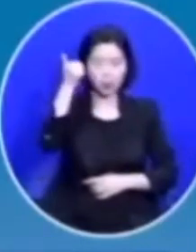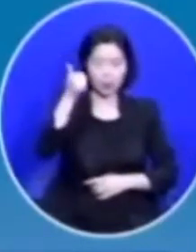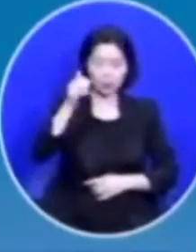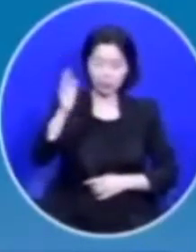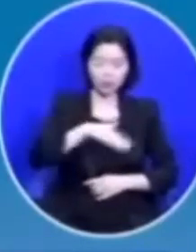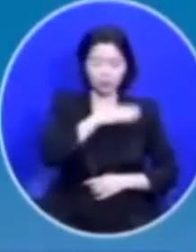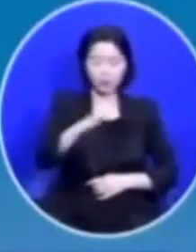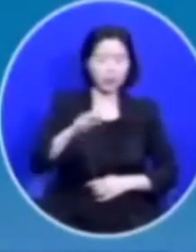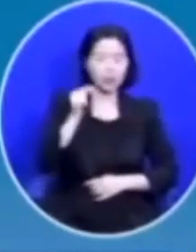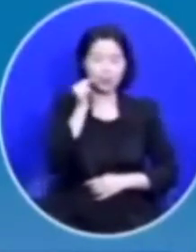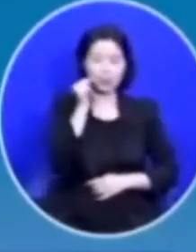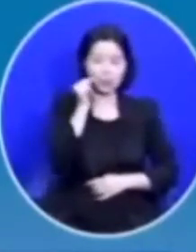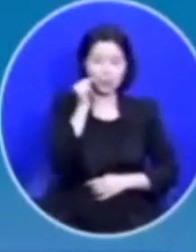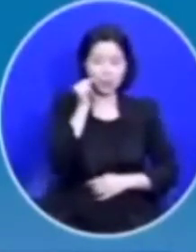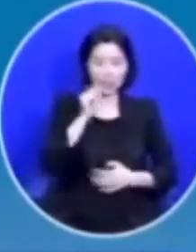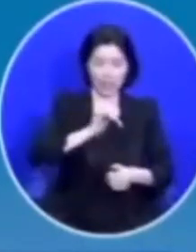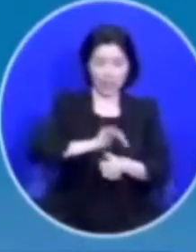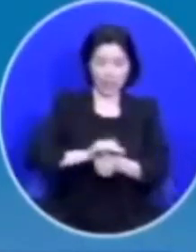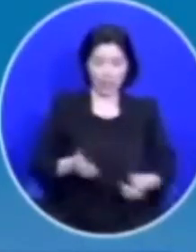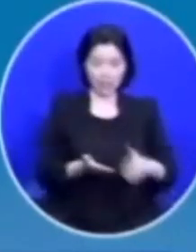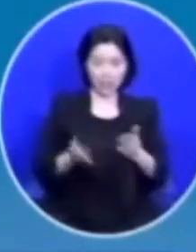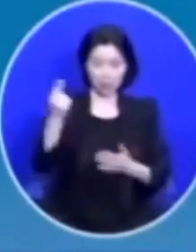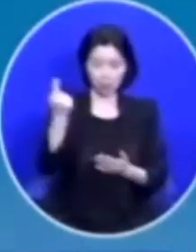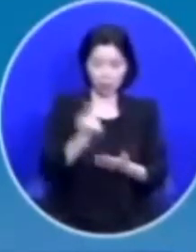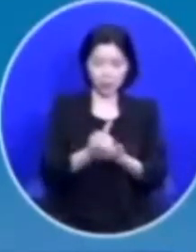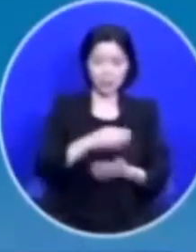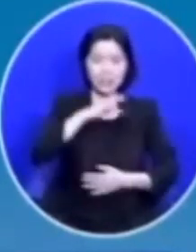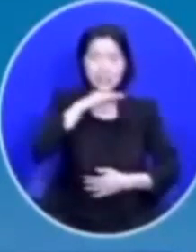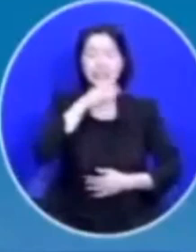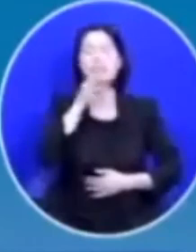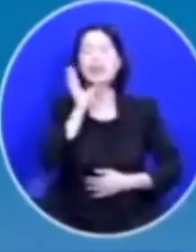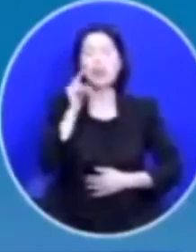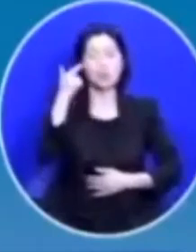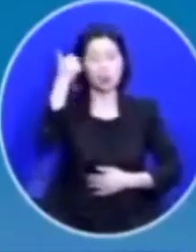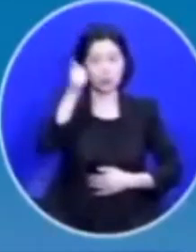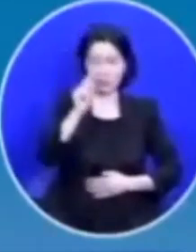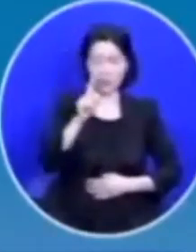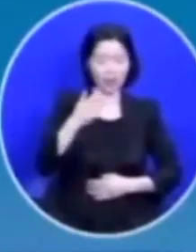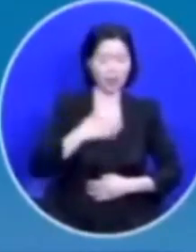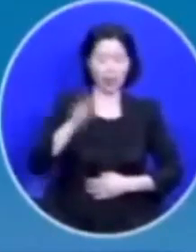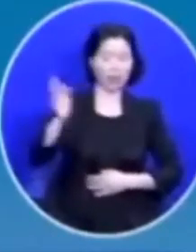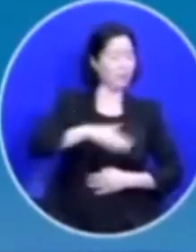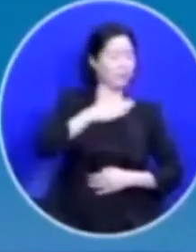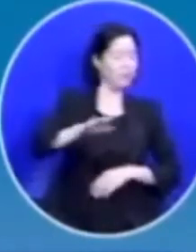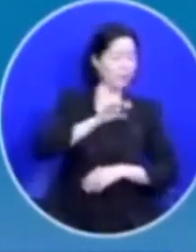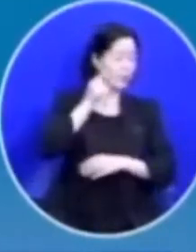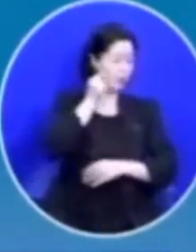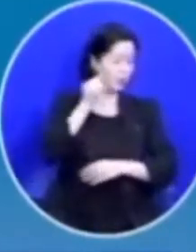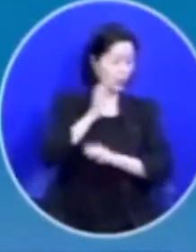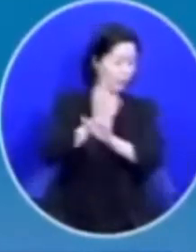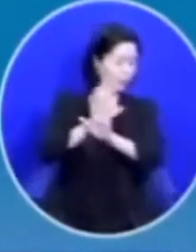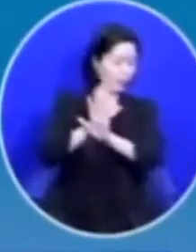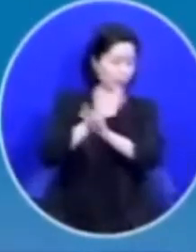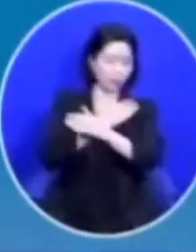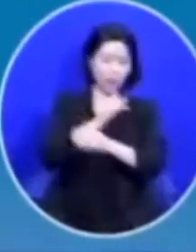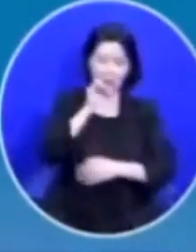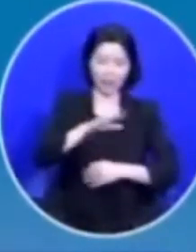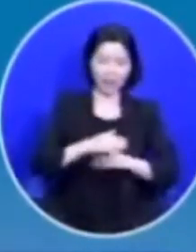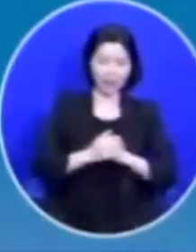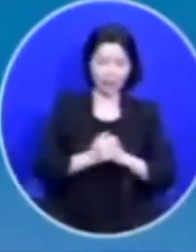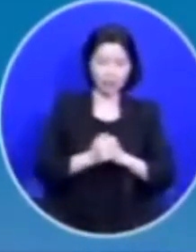못한단 경상도에서 오신 연세드신 목사님 한 분이 대한 절대 못해 난 절대 안 돼